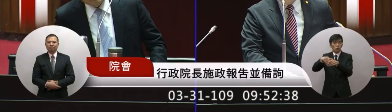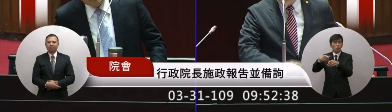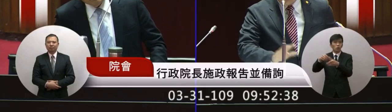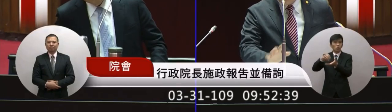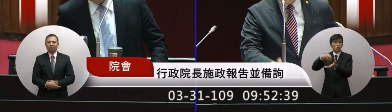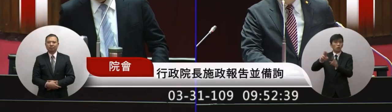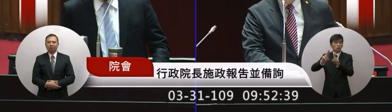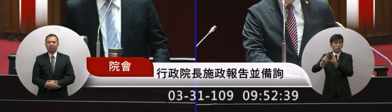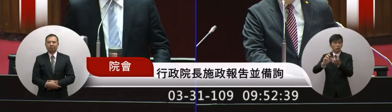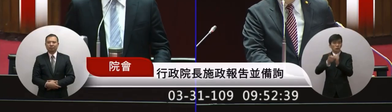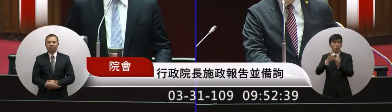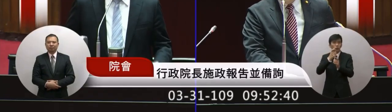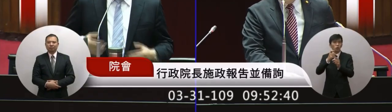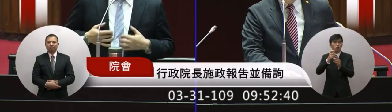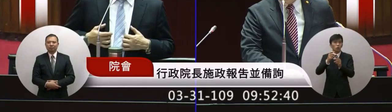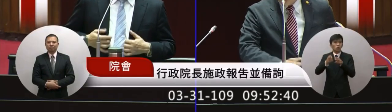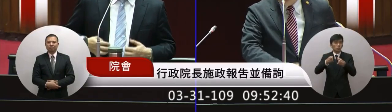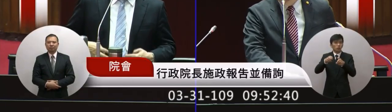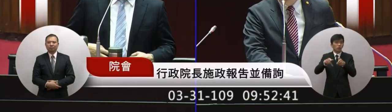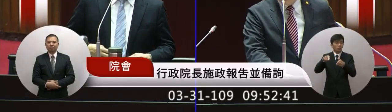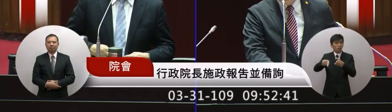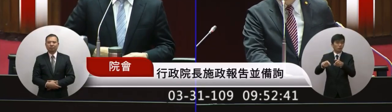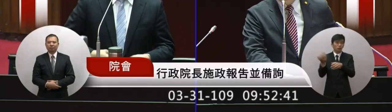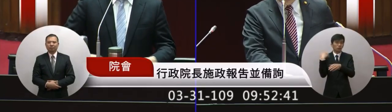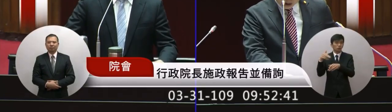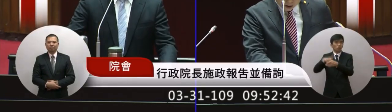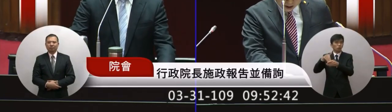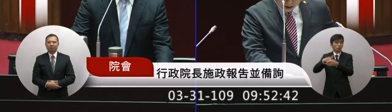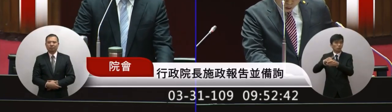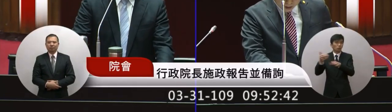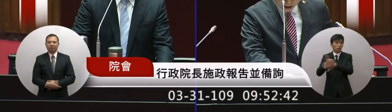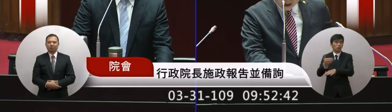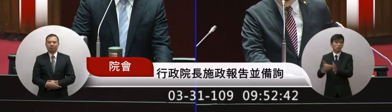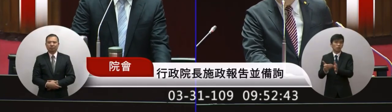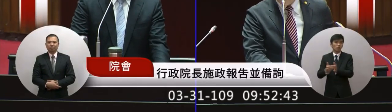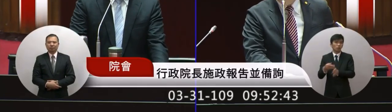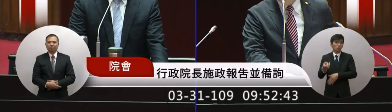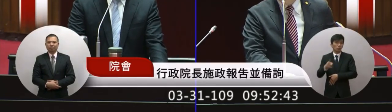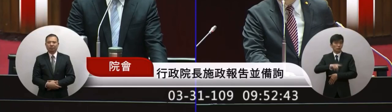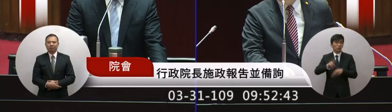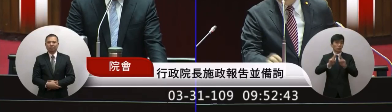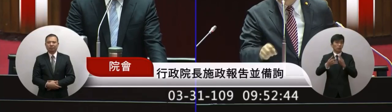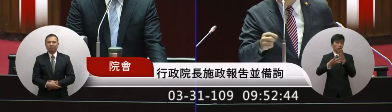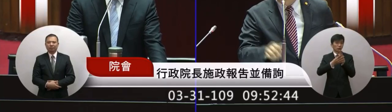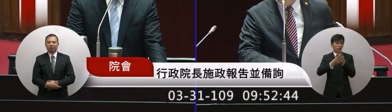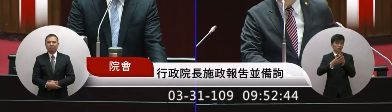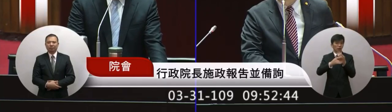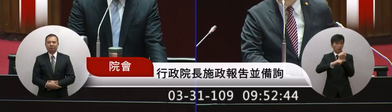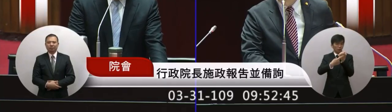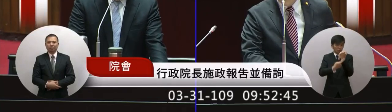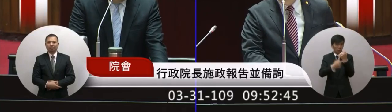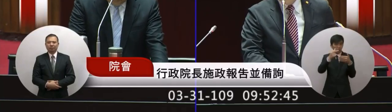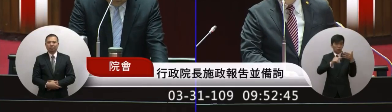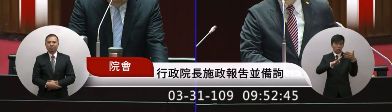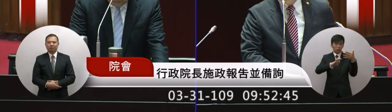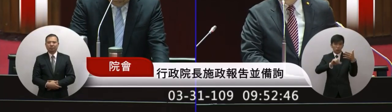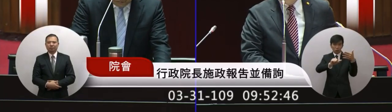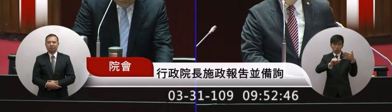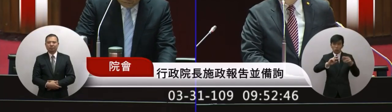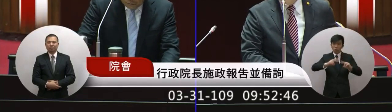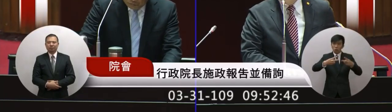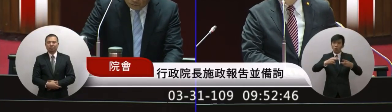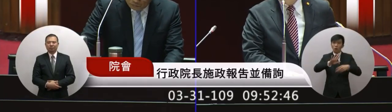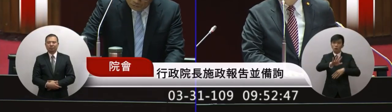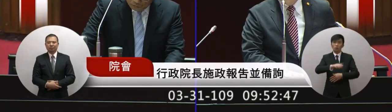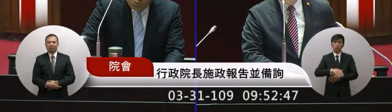589万的人哦支持这样的一个公投案，那也过了哈。那过了之后，其实我们的电业法第95条也做了一个修订哈。那不过这